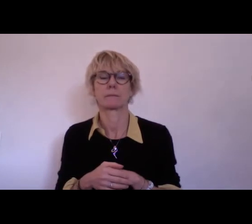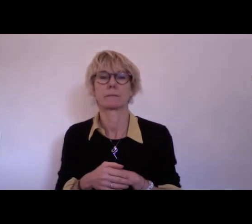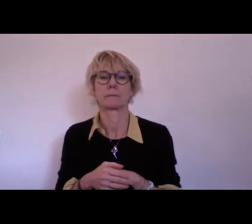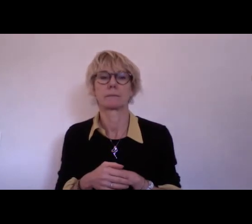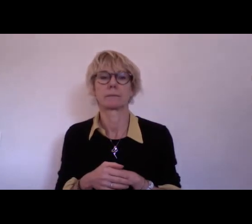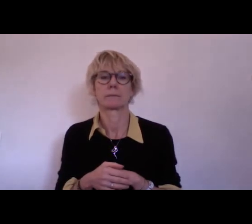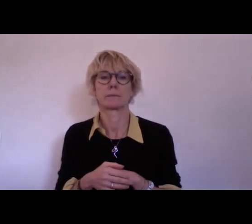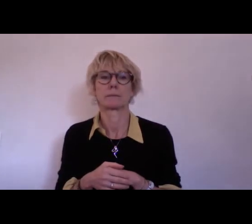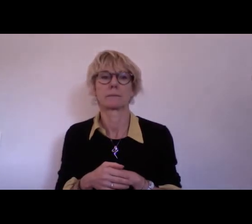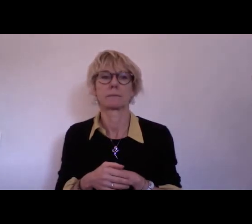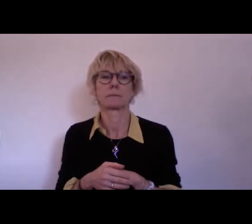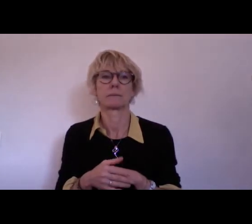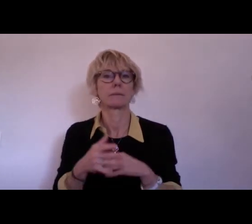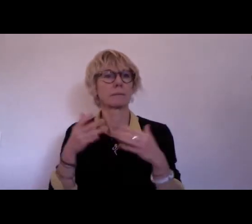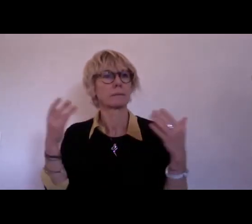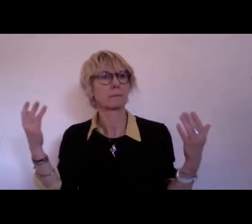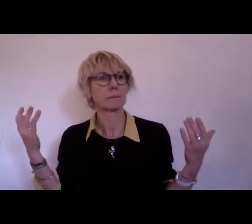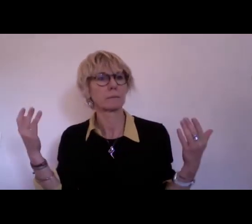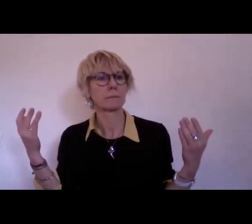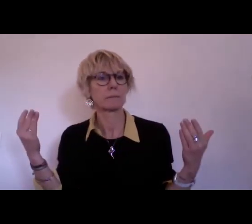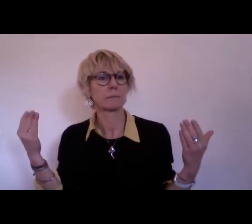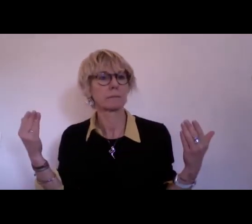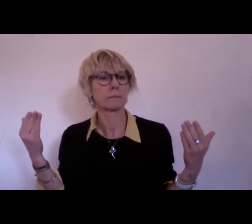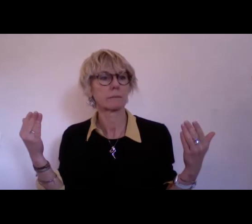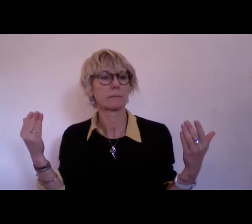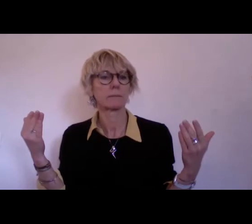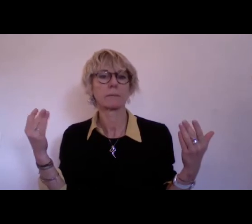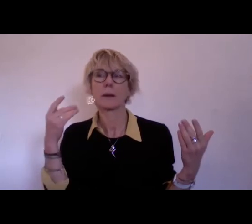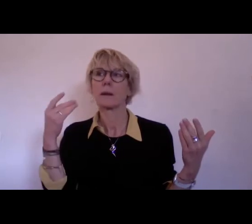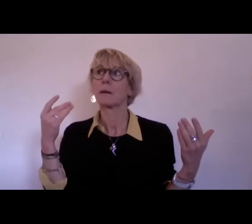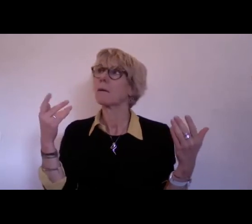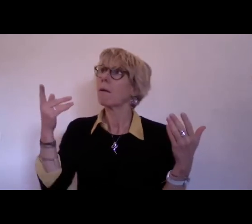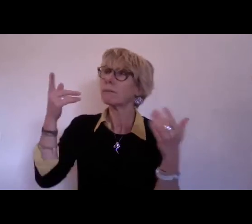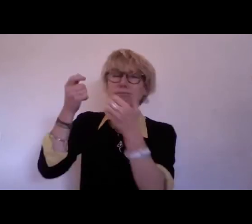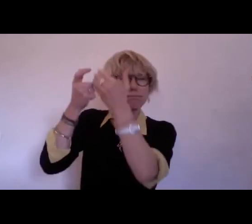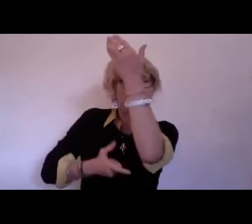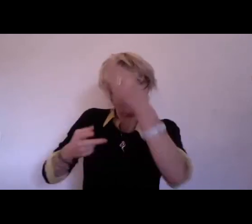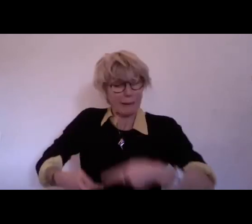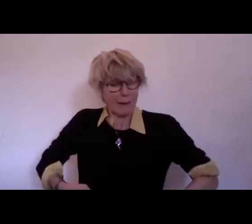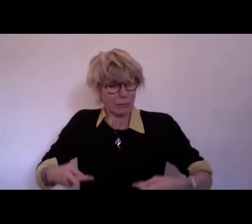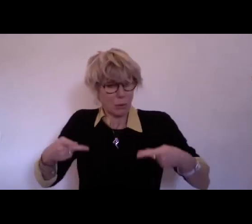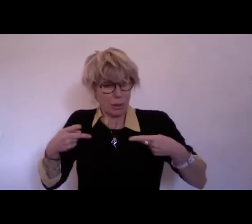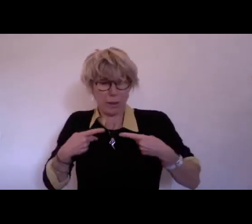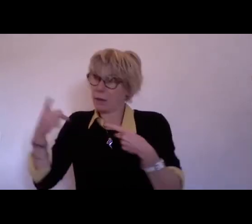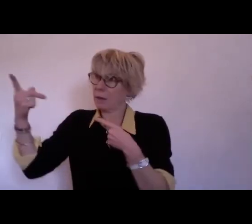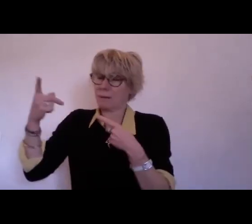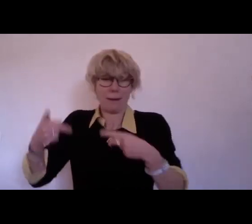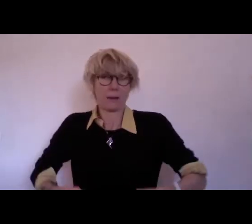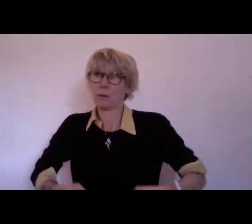des ateliers, conférences proposées. Mm-hmm. La mise en relation aussi, Enrique en a